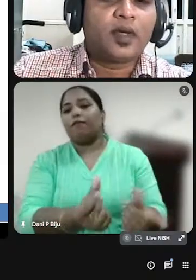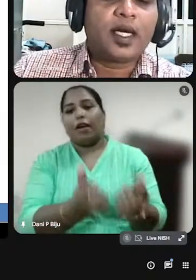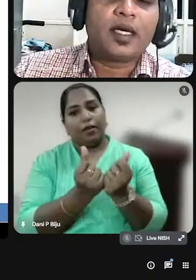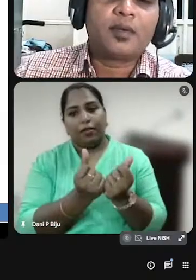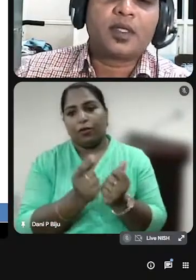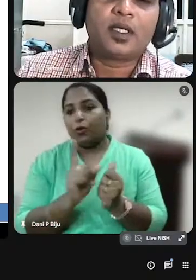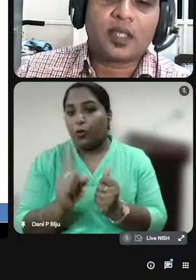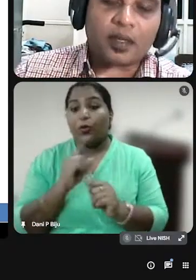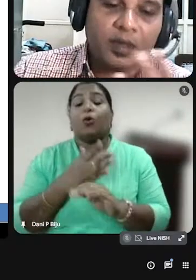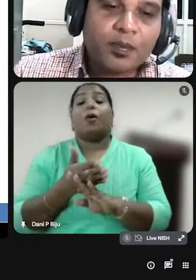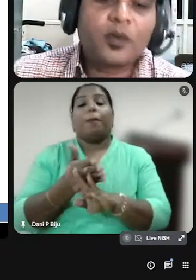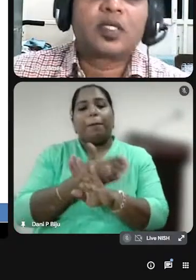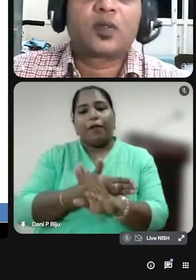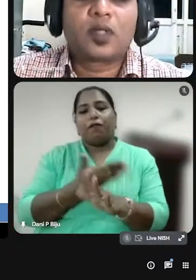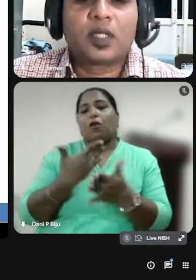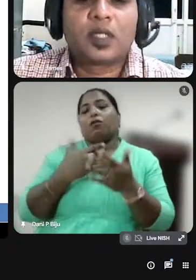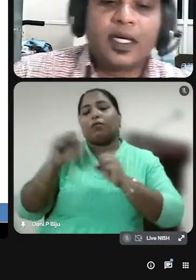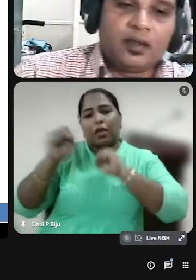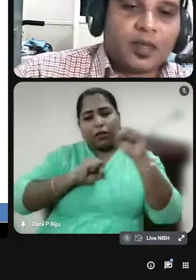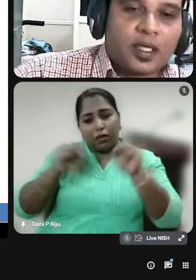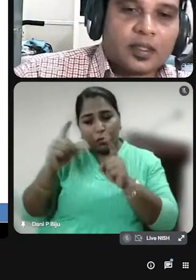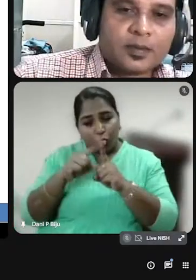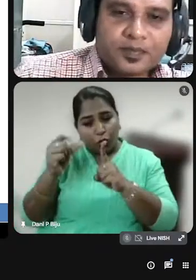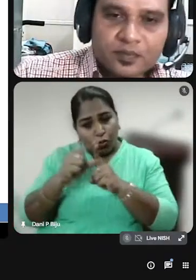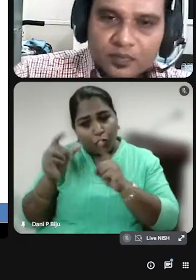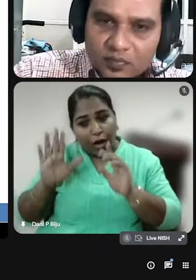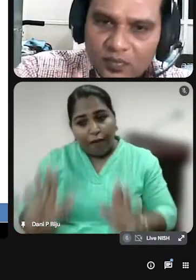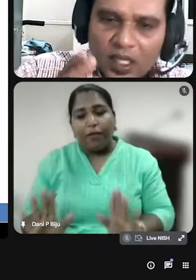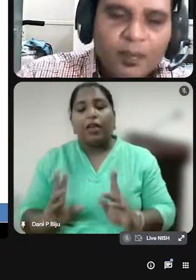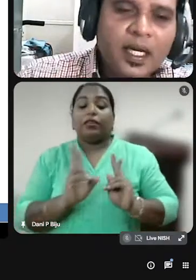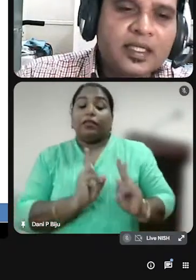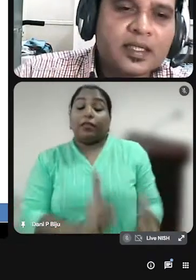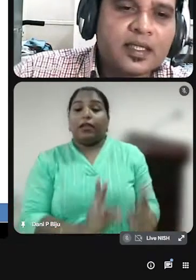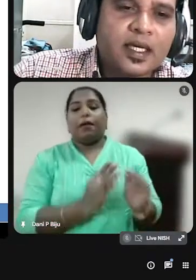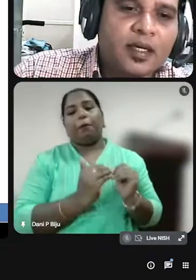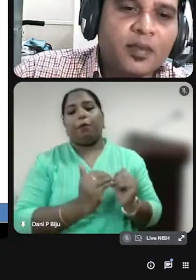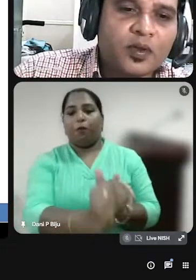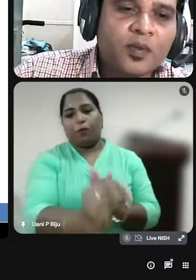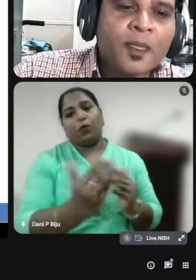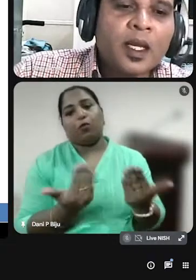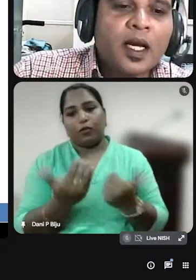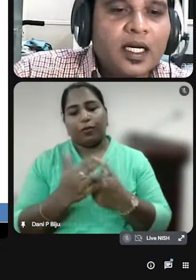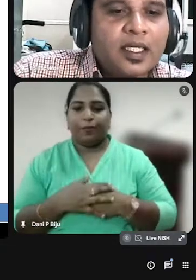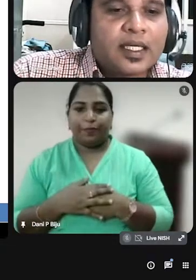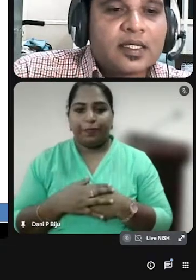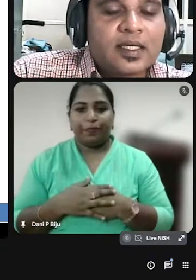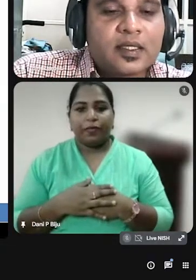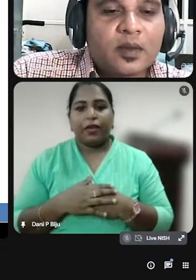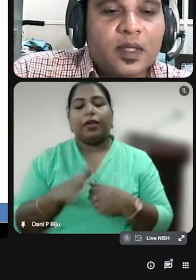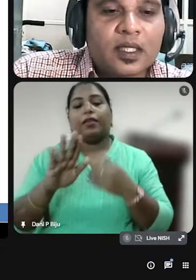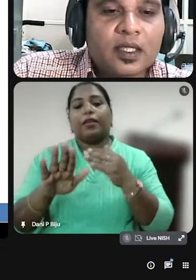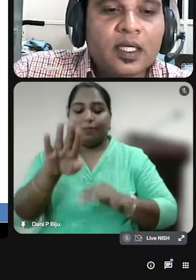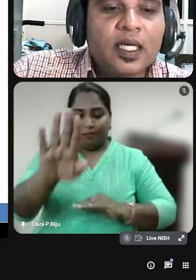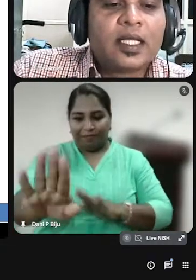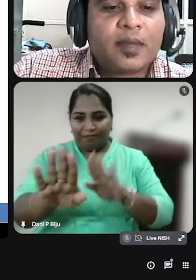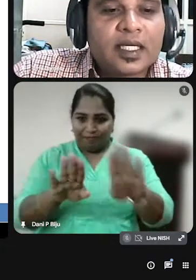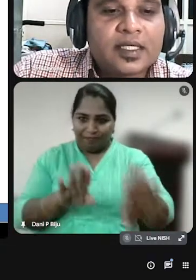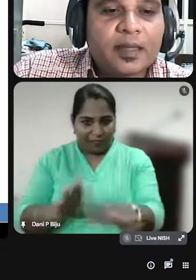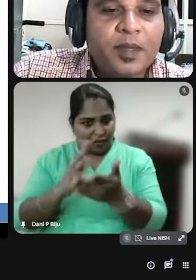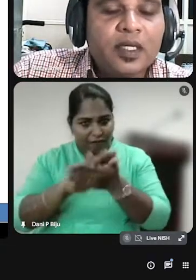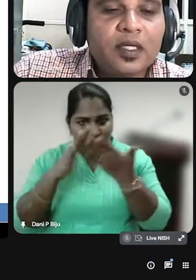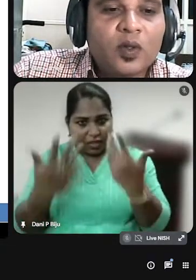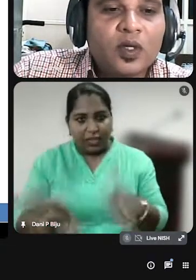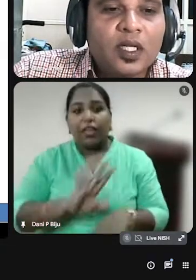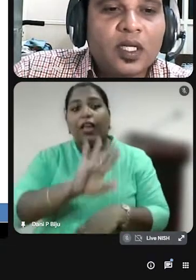ഞാൻ ഈ വ്യായാമത്തിന് ഇത്രയും ഇമ്പോർട്ടൻസ് ഉണ്ട് എന്ന് പറയുന്നത്. അപ്പൊ ലഞ്ചസിന്റെ കാര്യം പറഞ്ഞു. അടുത്ത എക്സസൈസ് എന്ന് പറയുന്നത് നമ്മൾ